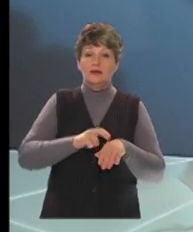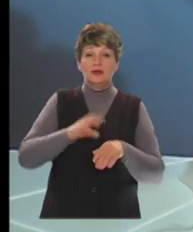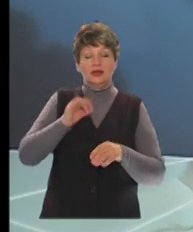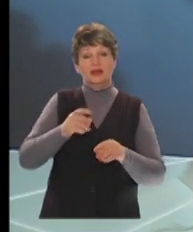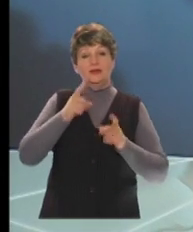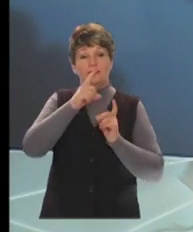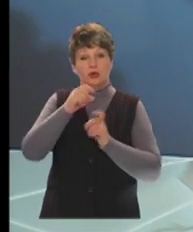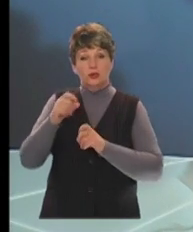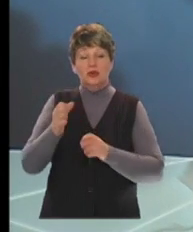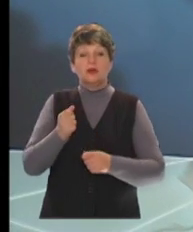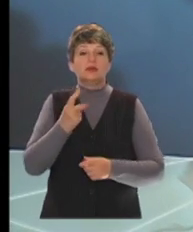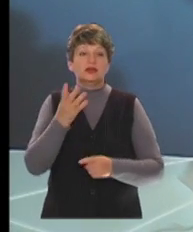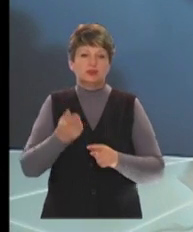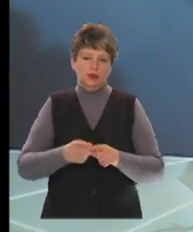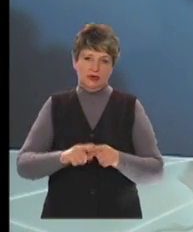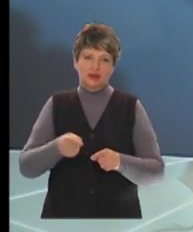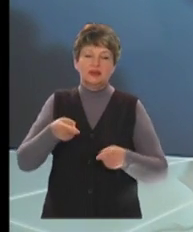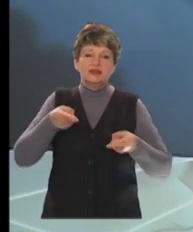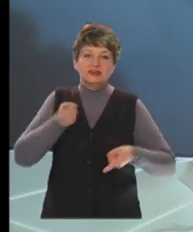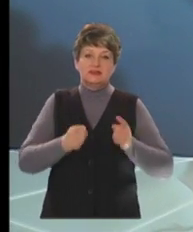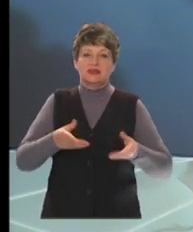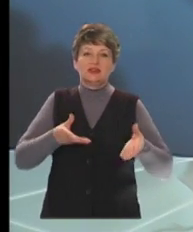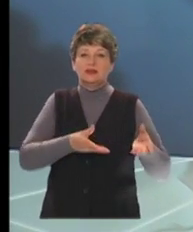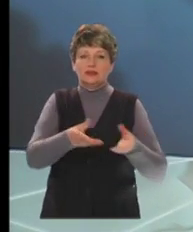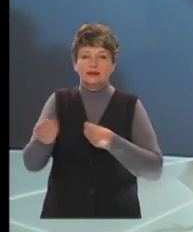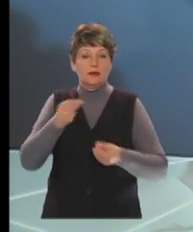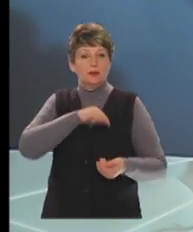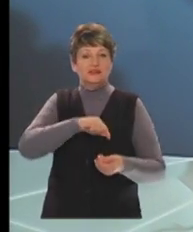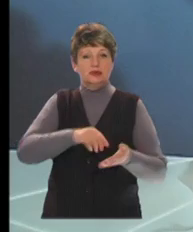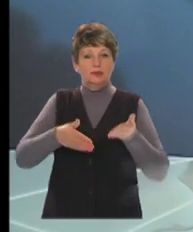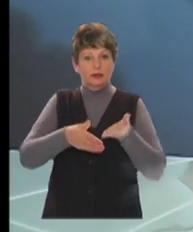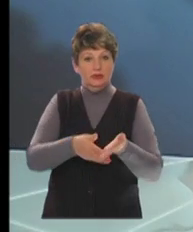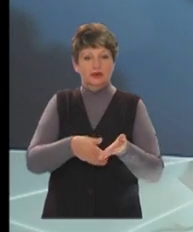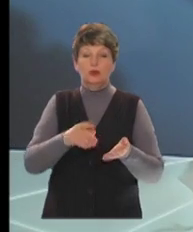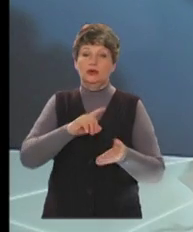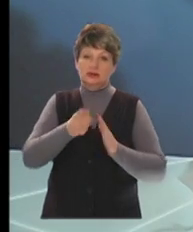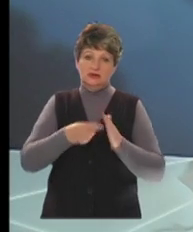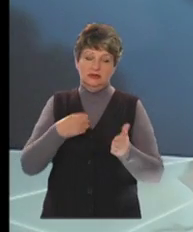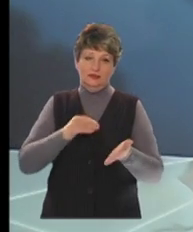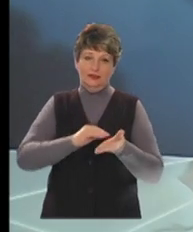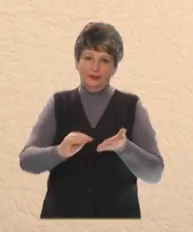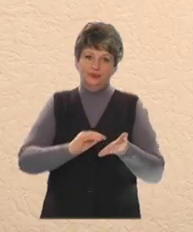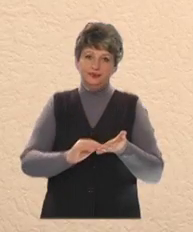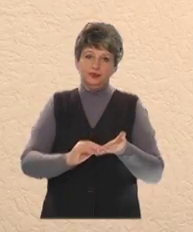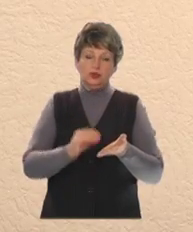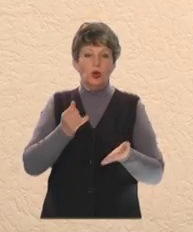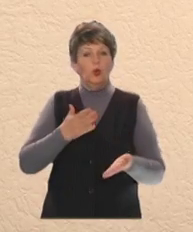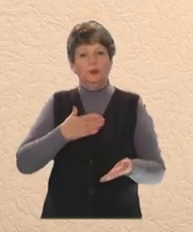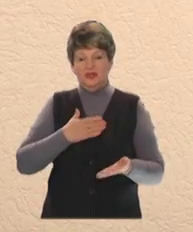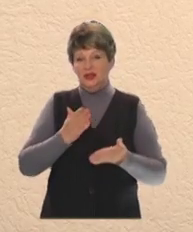та фотографи. Наскільки дієвою є такий вид психологічної допомоги, цікавились наші журналісти. В